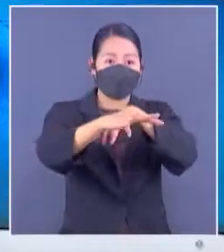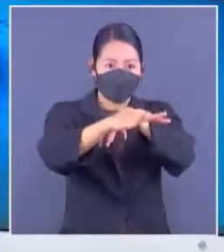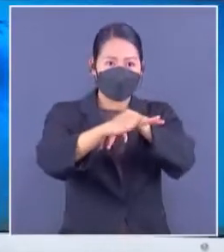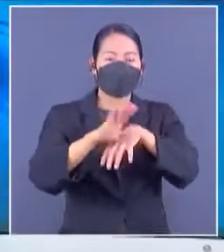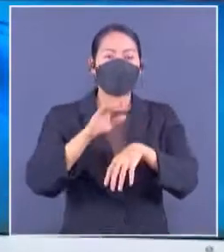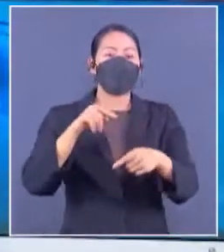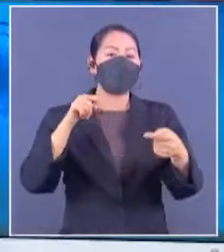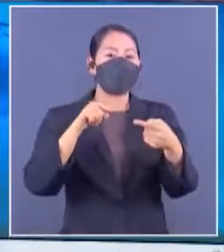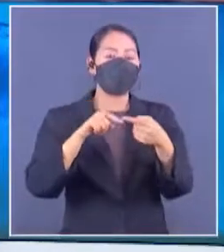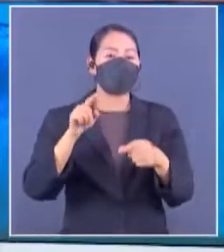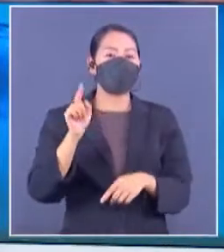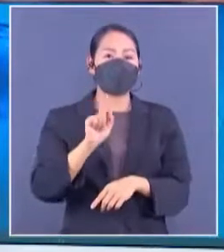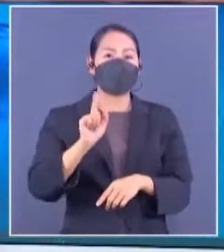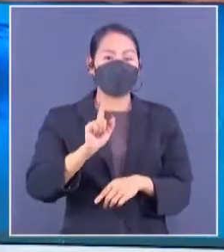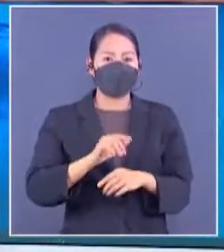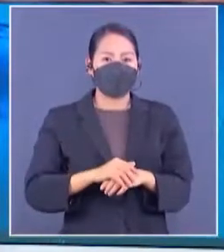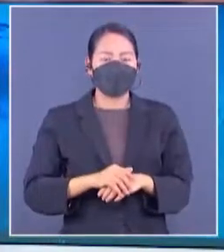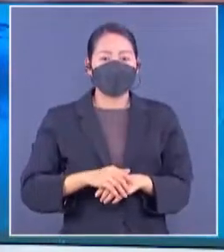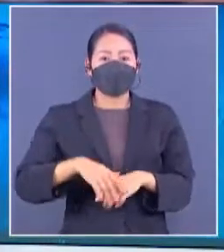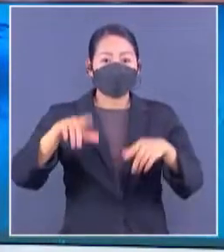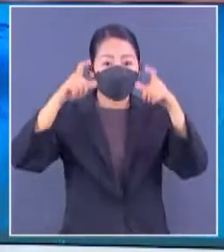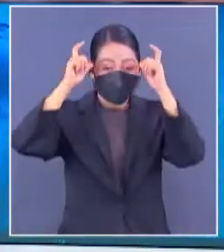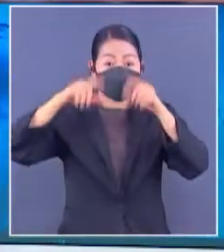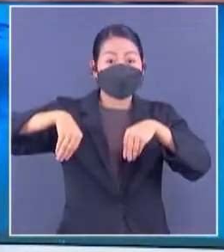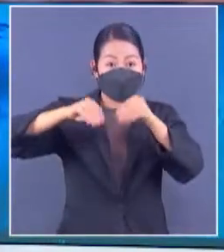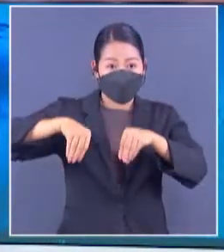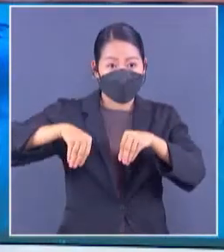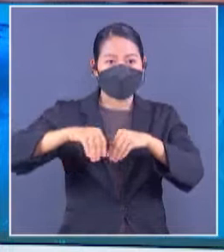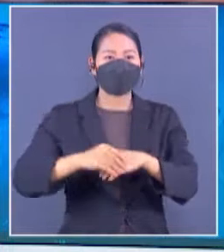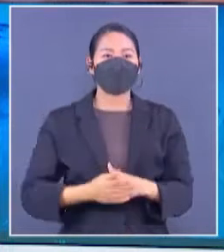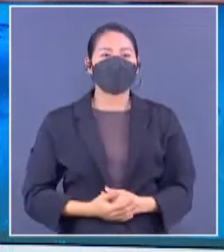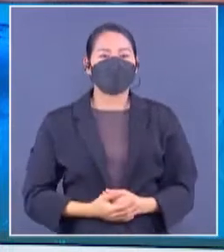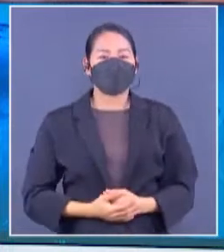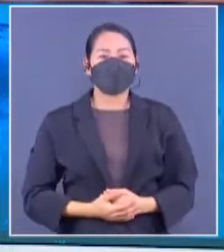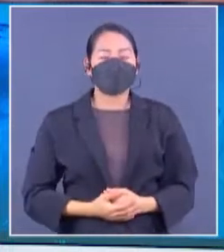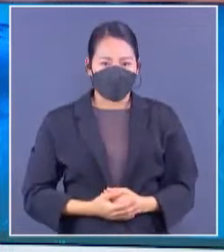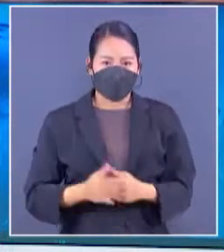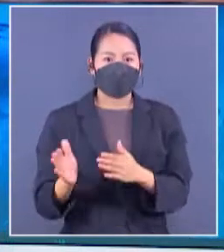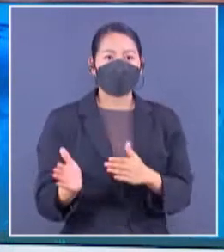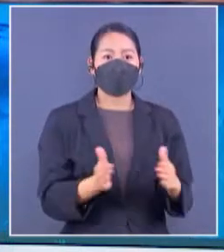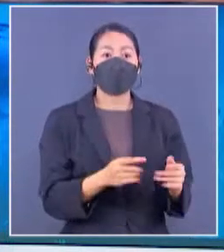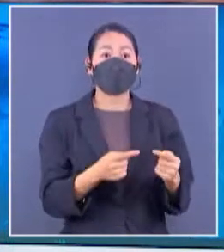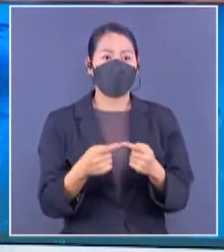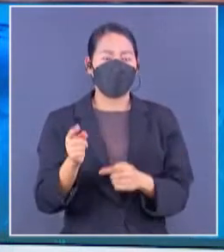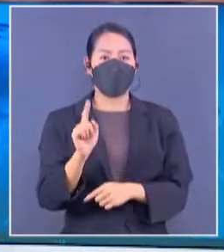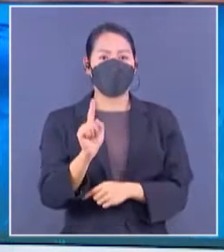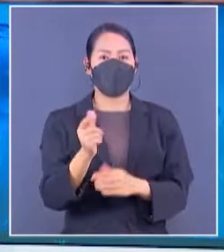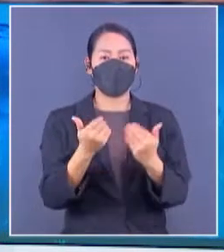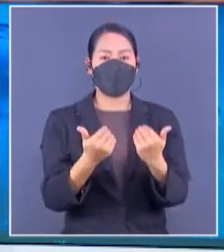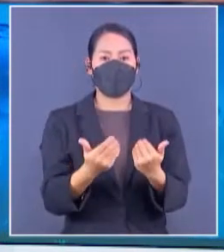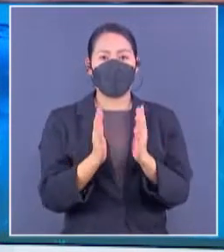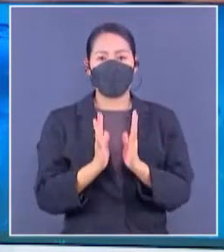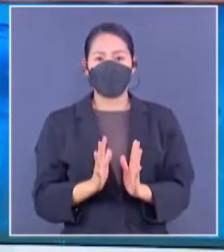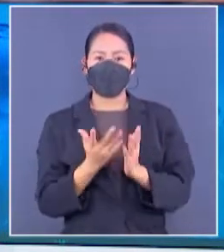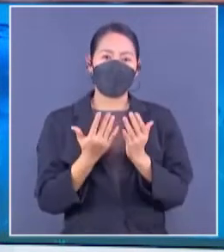คราวนี้มาสลับมาที่บ้านเราครับหลายคนกำลังเฝ้าดูอยู่เลยมาตรการนี้จะเข้ามาช่วยให้เราเที่ยวได้ง่ายขึ้น